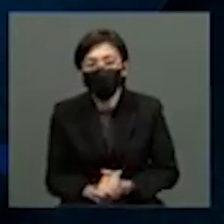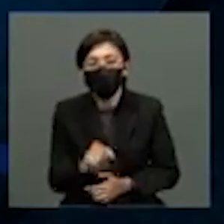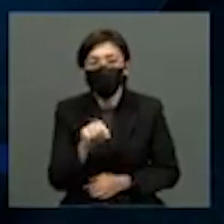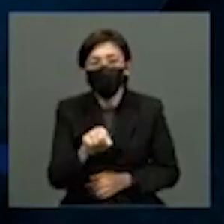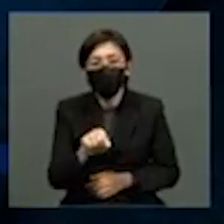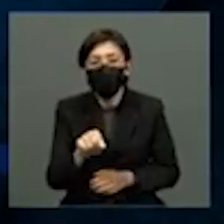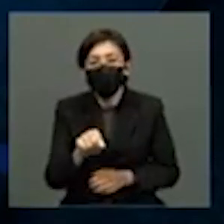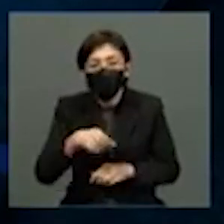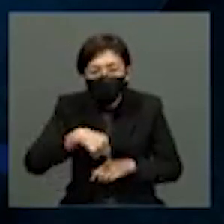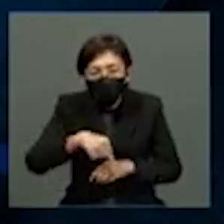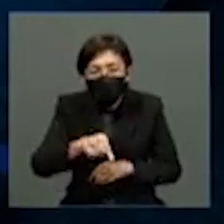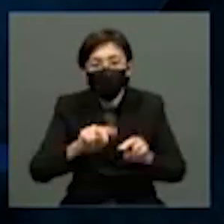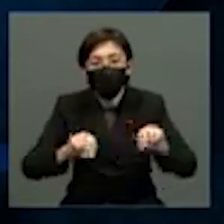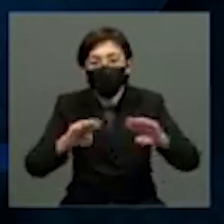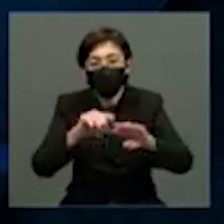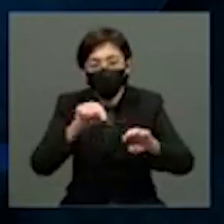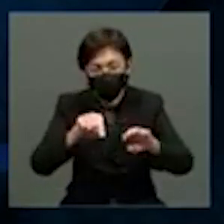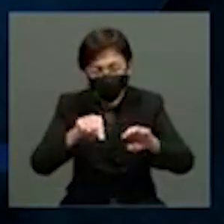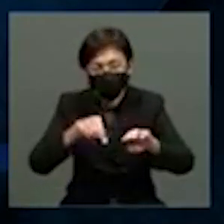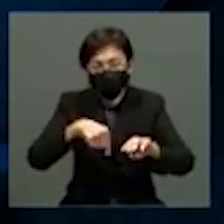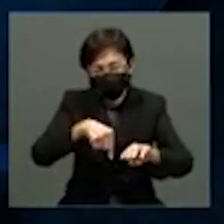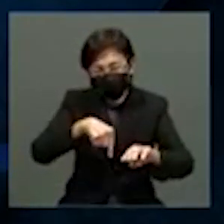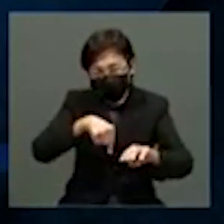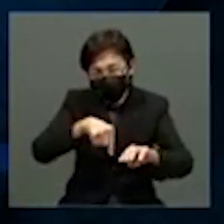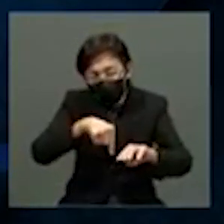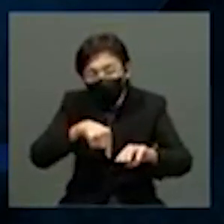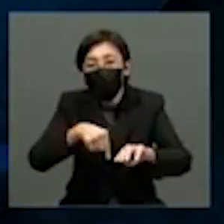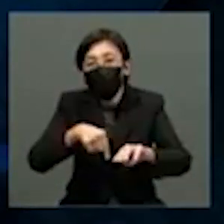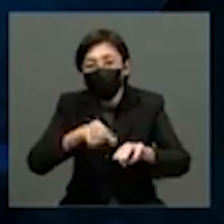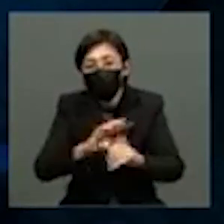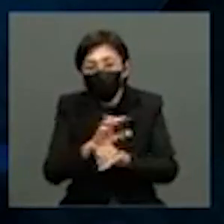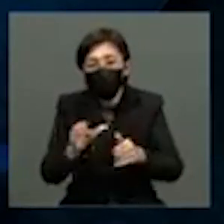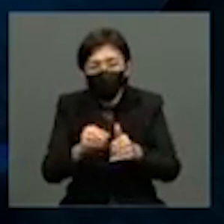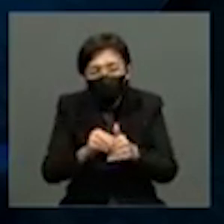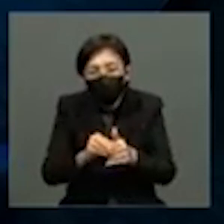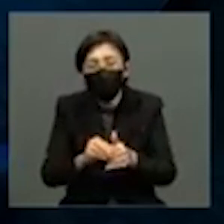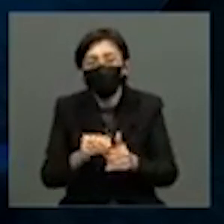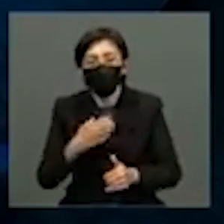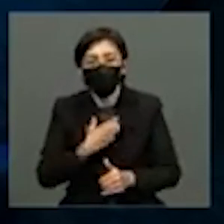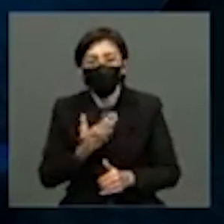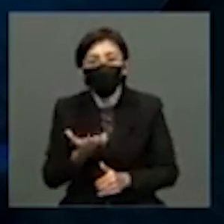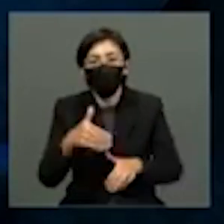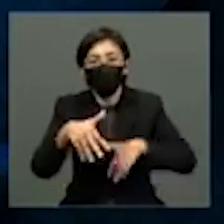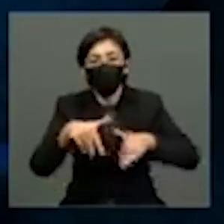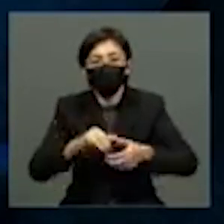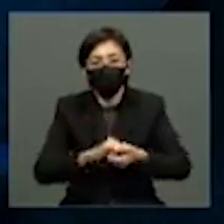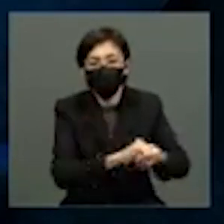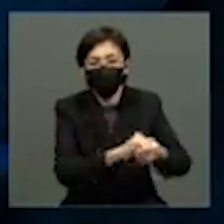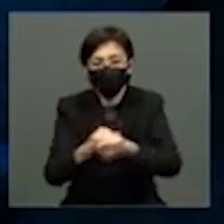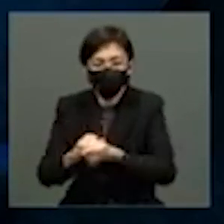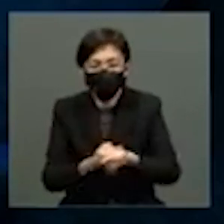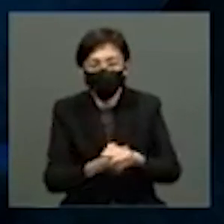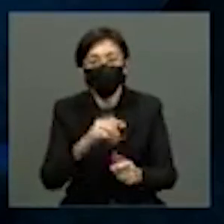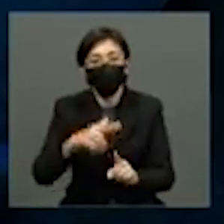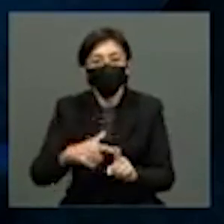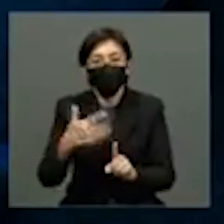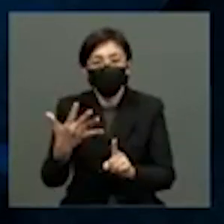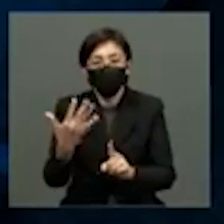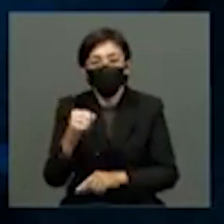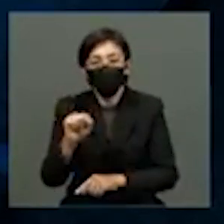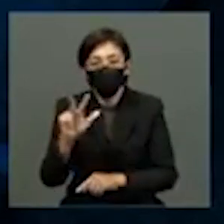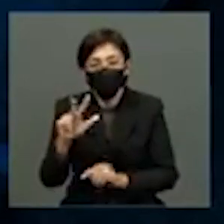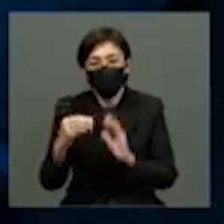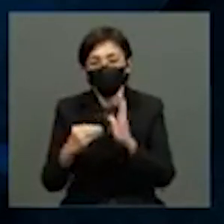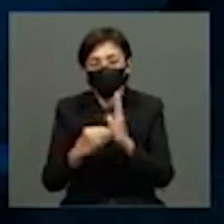ทางนครปฐมเพราะฉะนั้นนี่คือสิ่งที่ต้องร่วมด้วยช่วยกันในวันที่13พฤษภาคมทางก